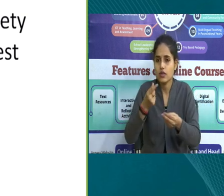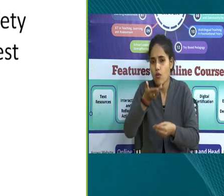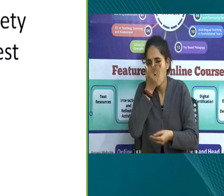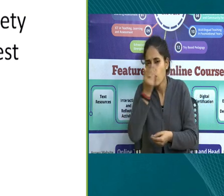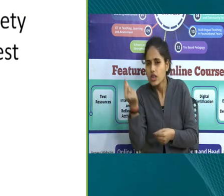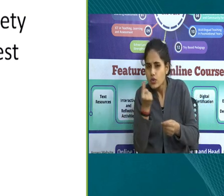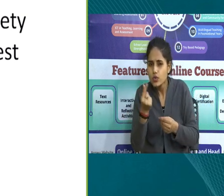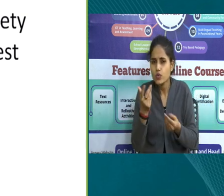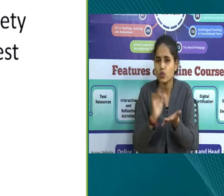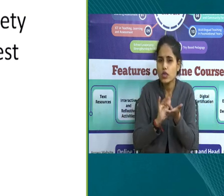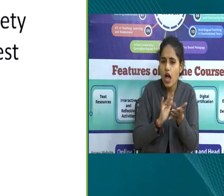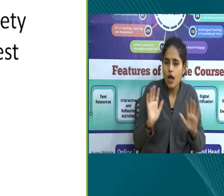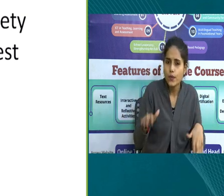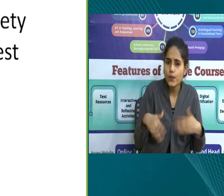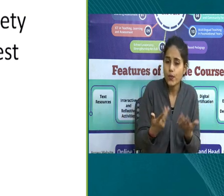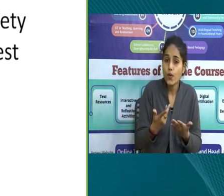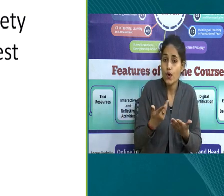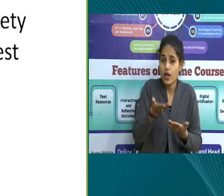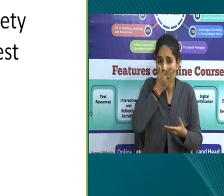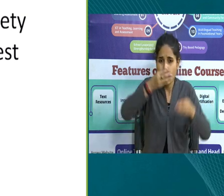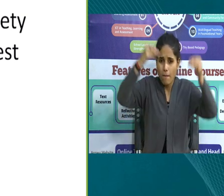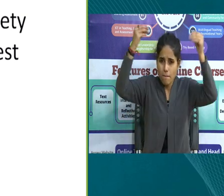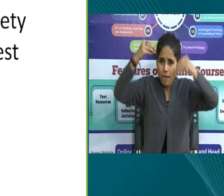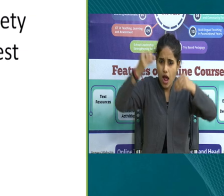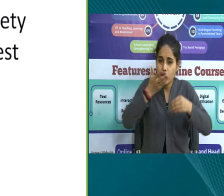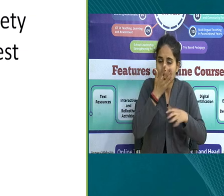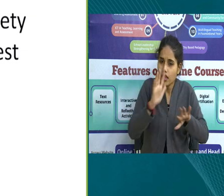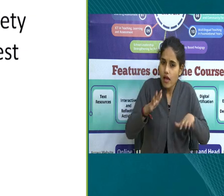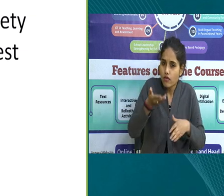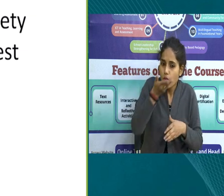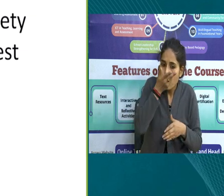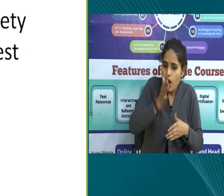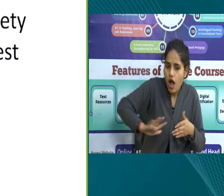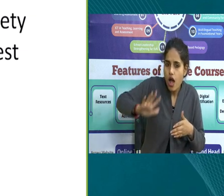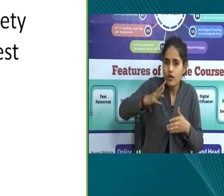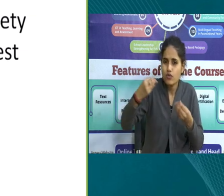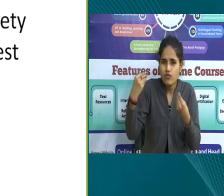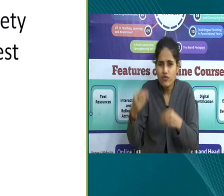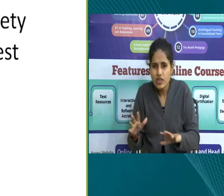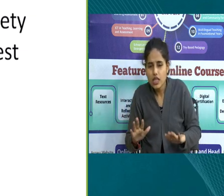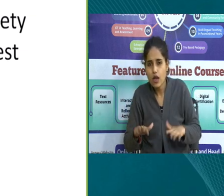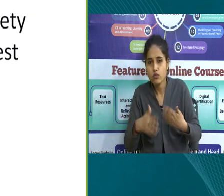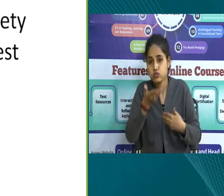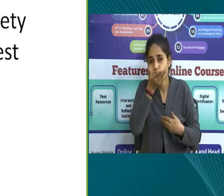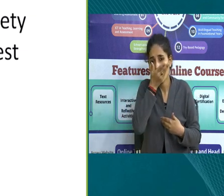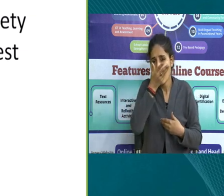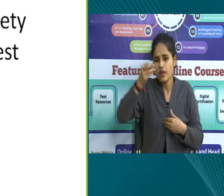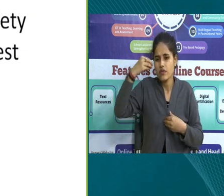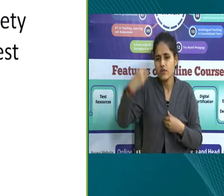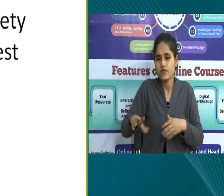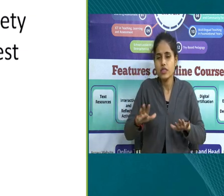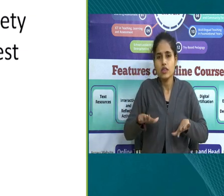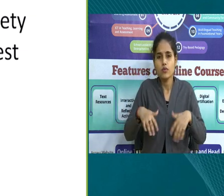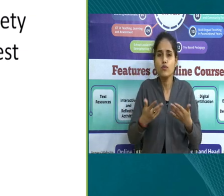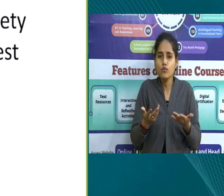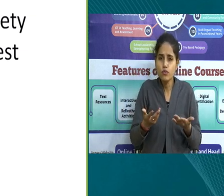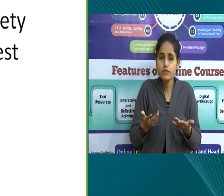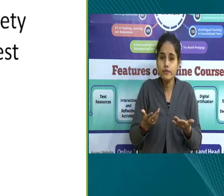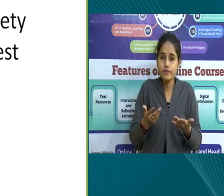बहुत लोग करते हैं और उनको समझ नहीं आता है जब हम डिसकुस करते हैं तो समझ आता है बहुत पानी वेस्ट होरा है हमारे हाथों